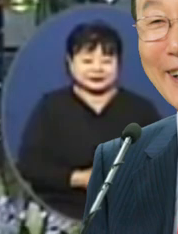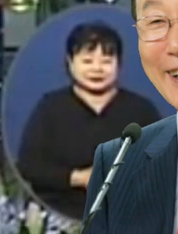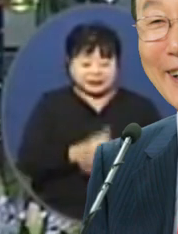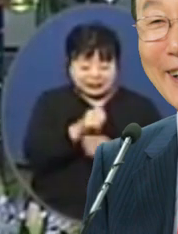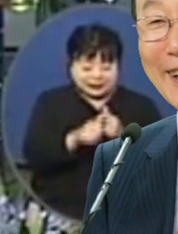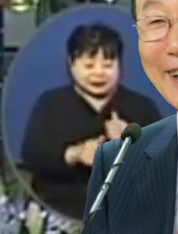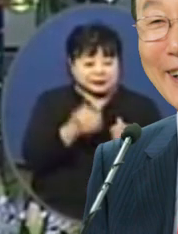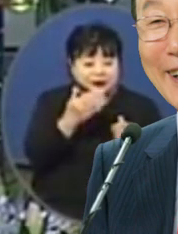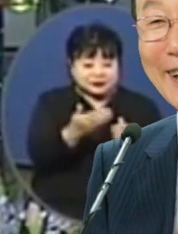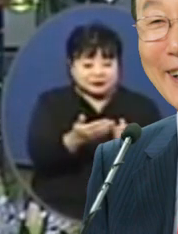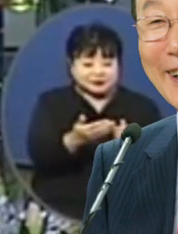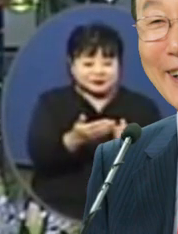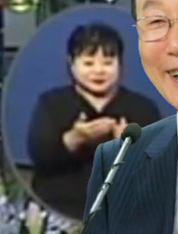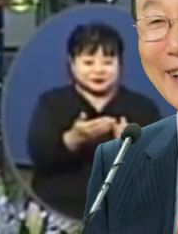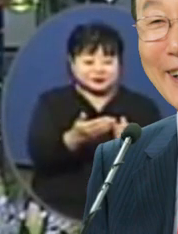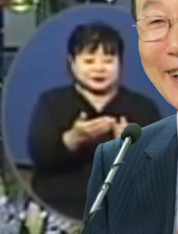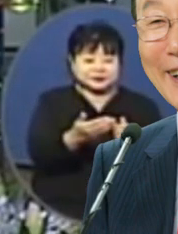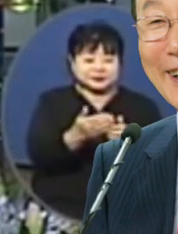하나님께서는